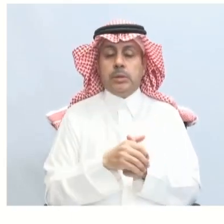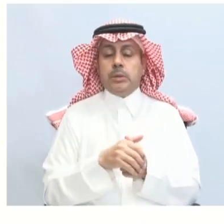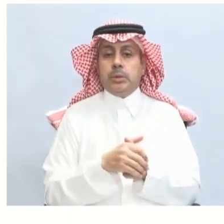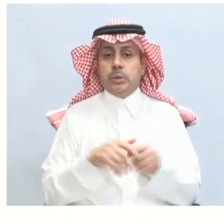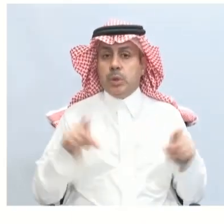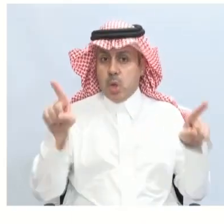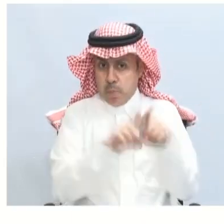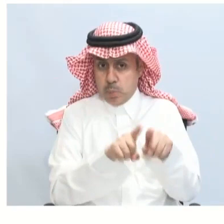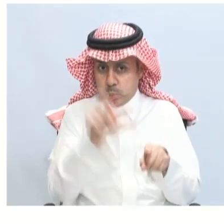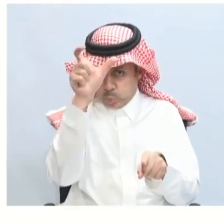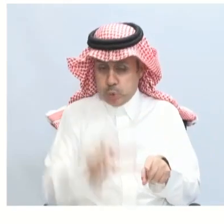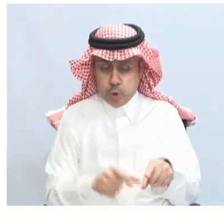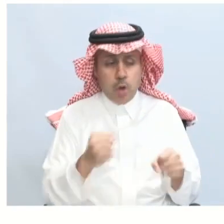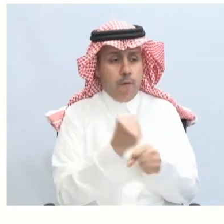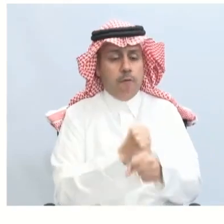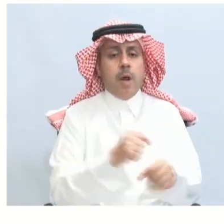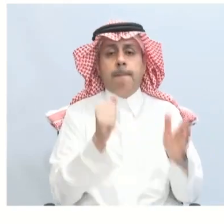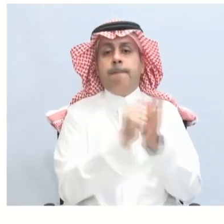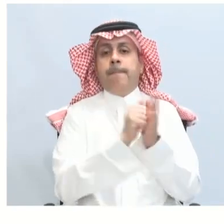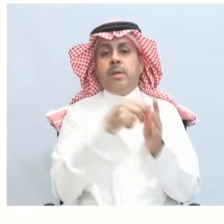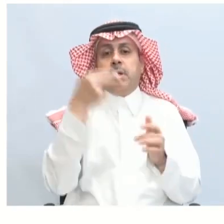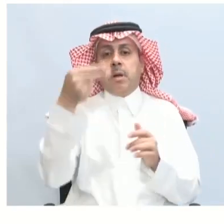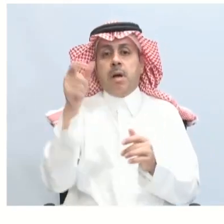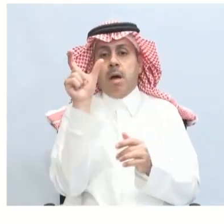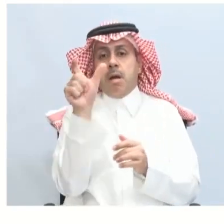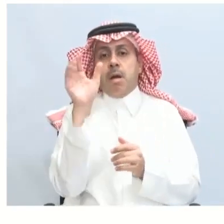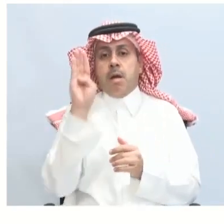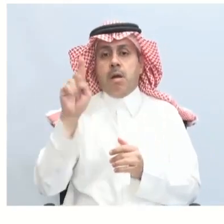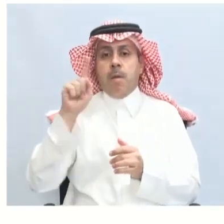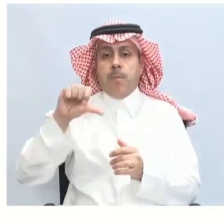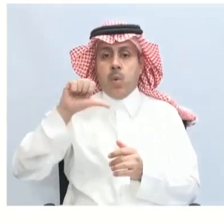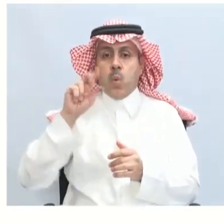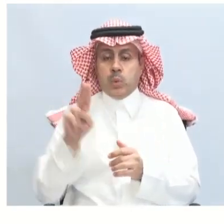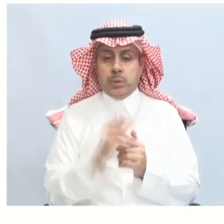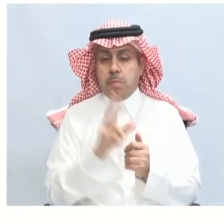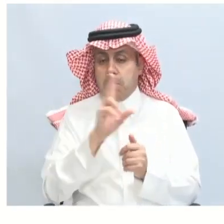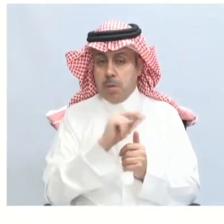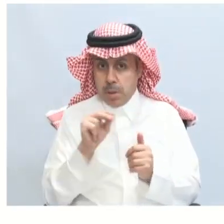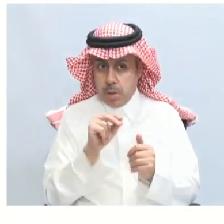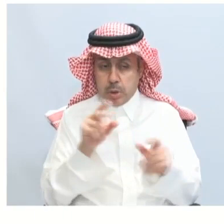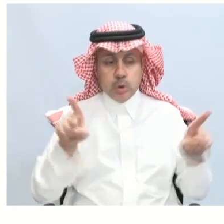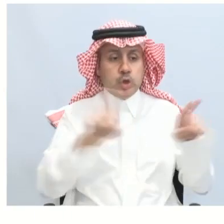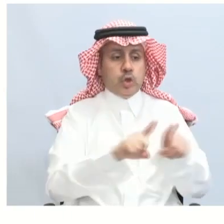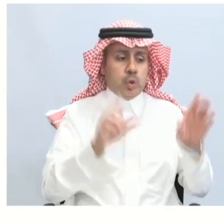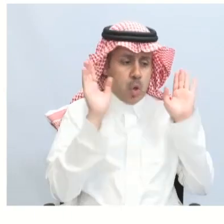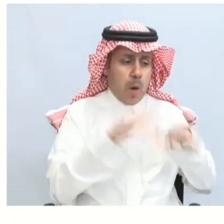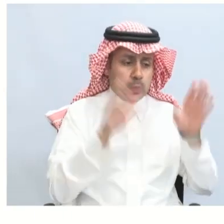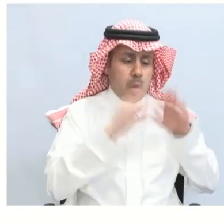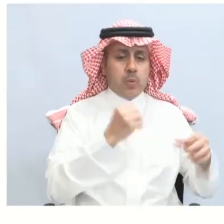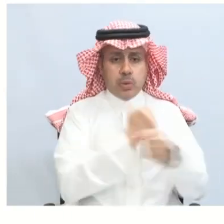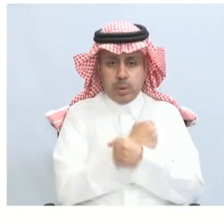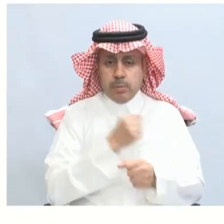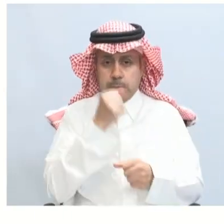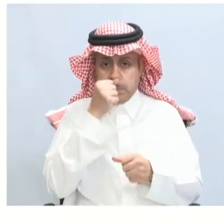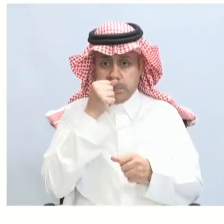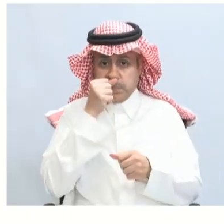لماذا اختار الله عز وجل بيت العنكبوت لتكون مثلا لمن يتخذ يتخذ الها غير